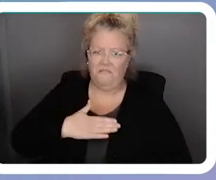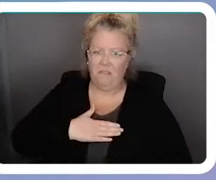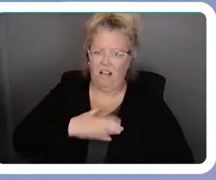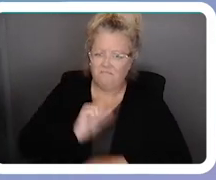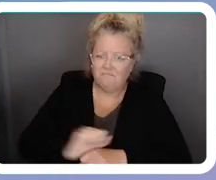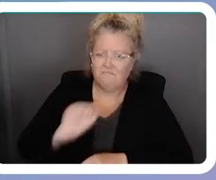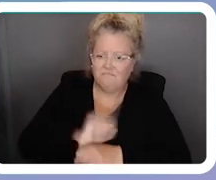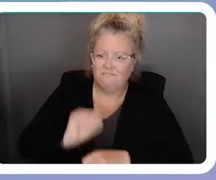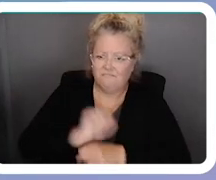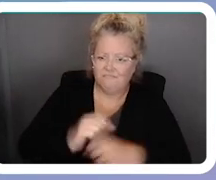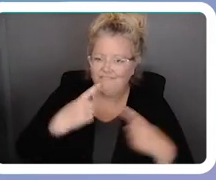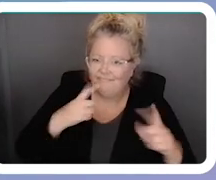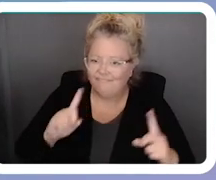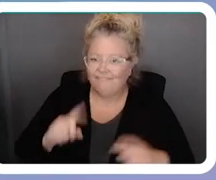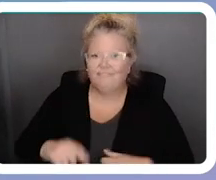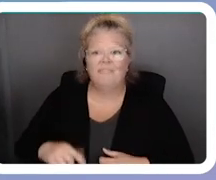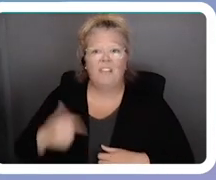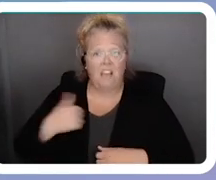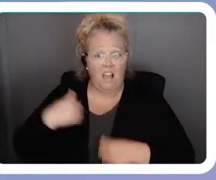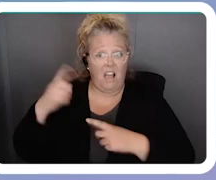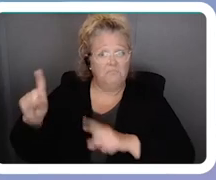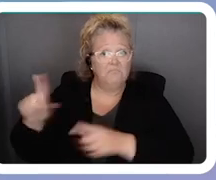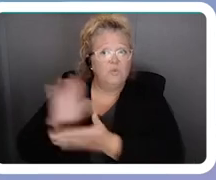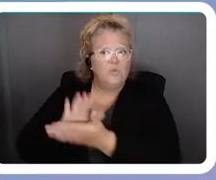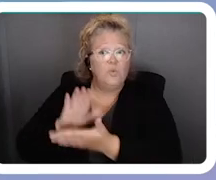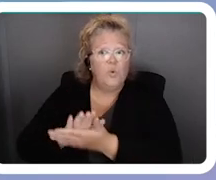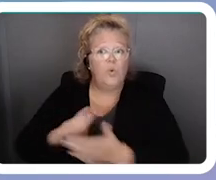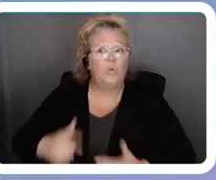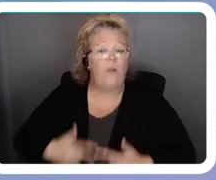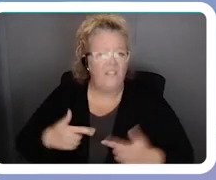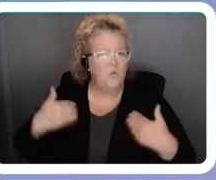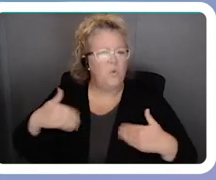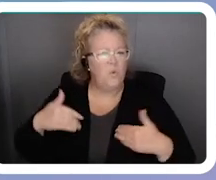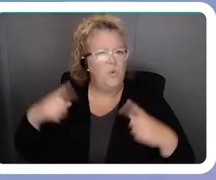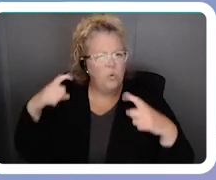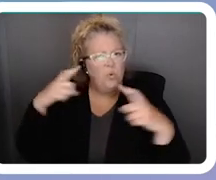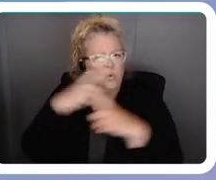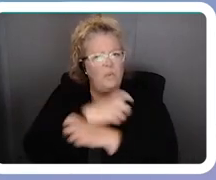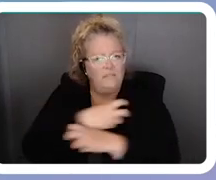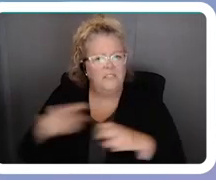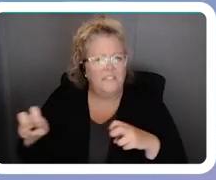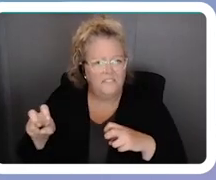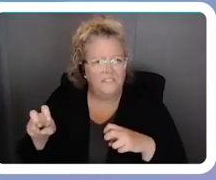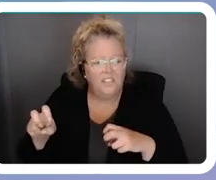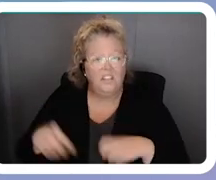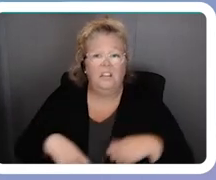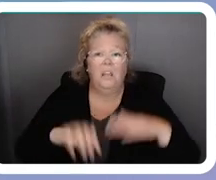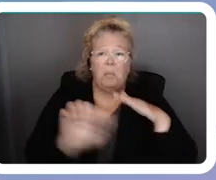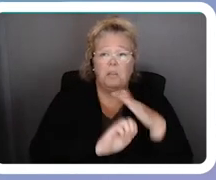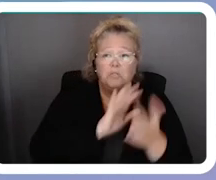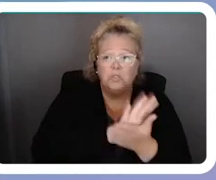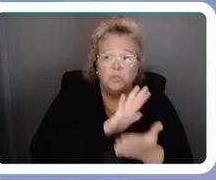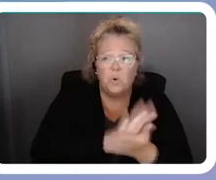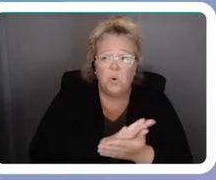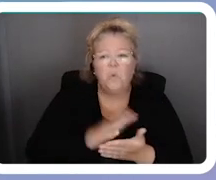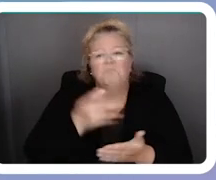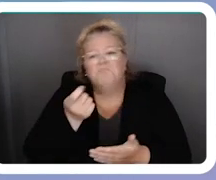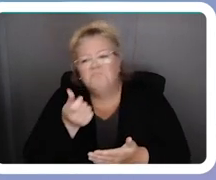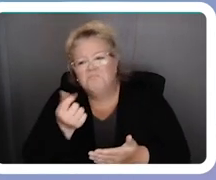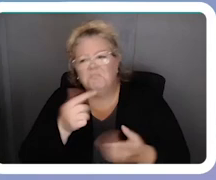πολύ υπερήφανη για όσα έχω καταφέρει. Τα σχολικά μου χρόνια, η ζωή μου ήταν αρκετά περίπλοκη.